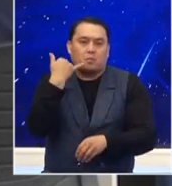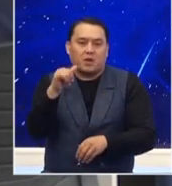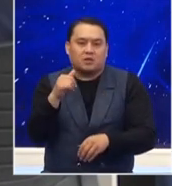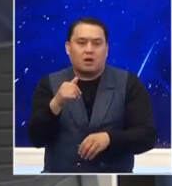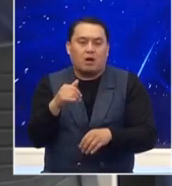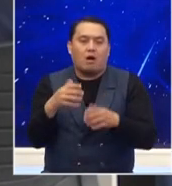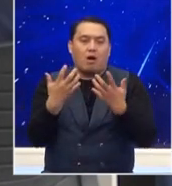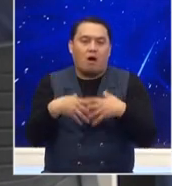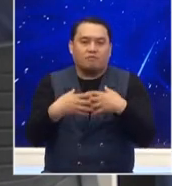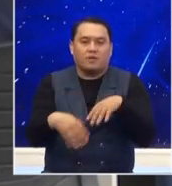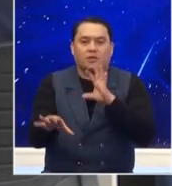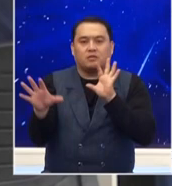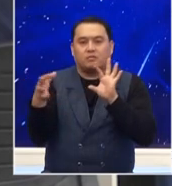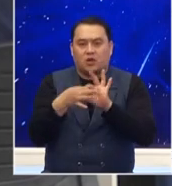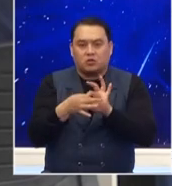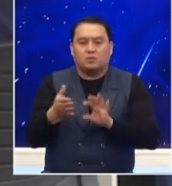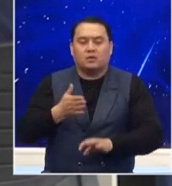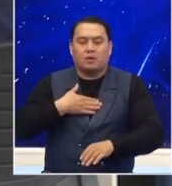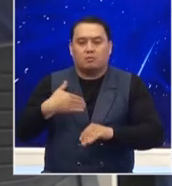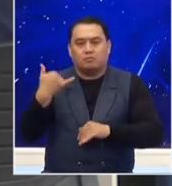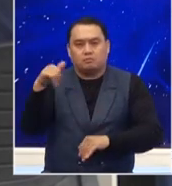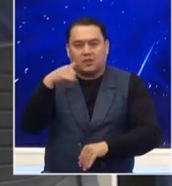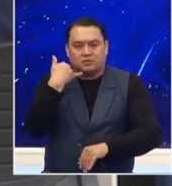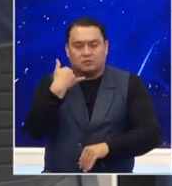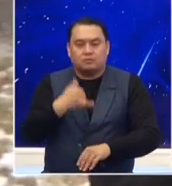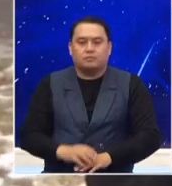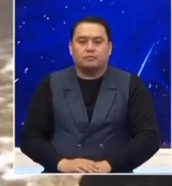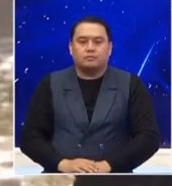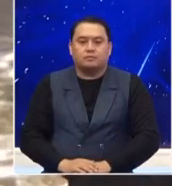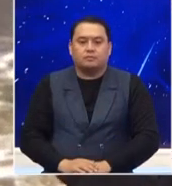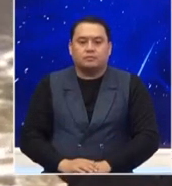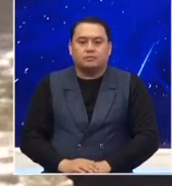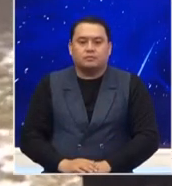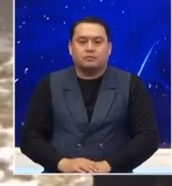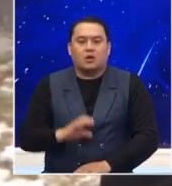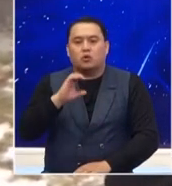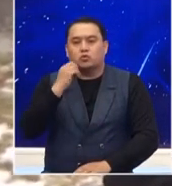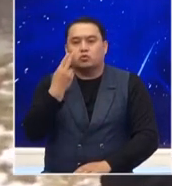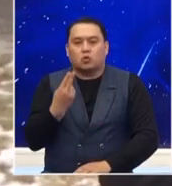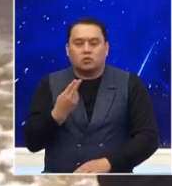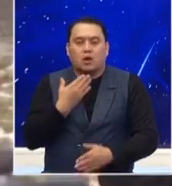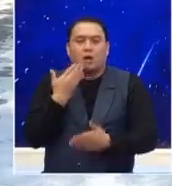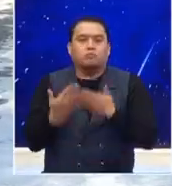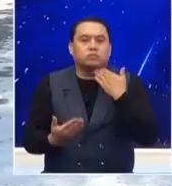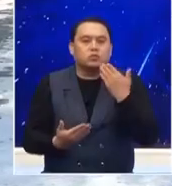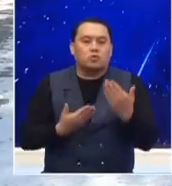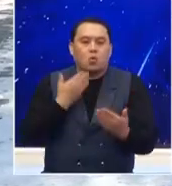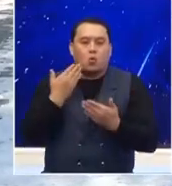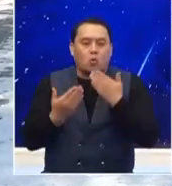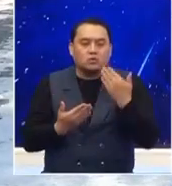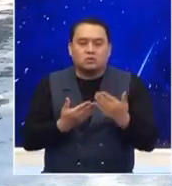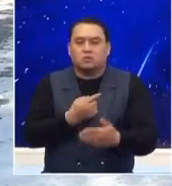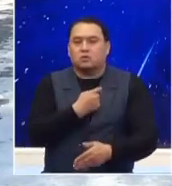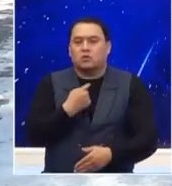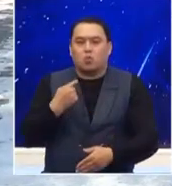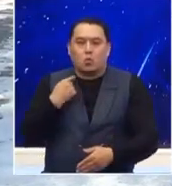они автоматически подключают к нам и вызов мы получаем. Как показал социологический опрос, работа станции скорой помощи жителей